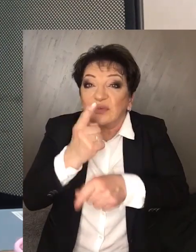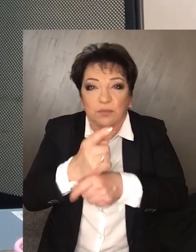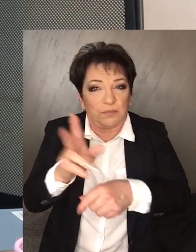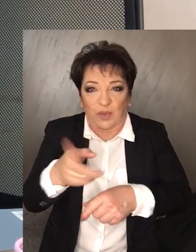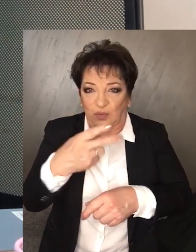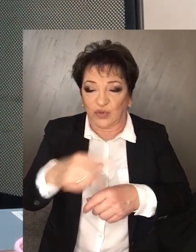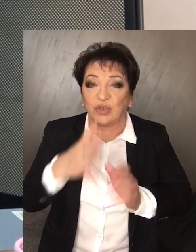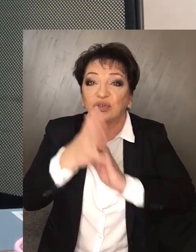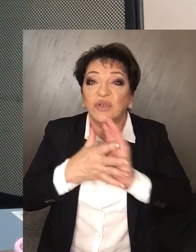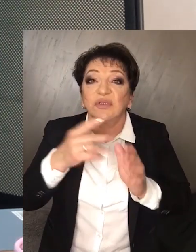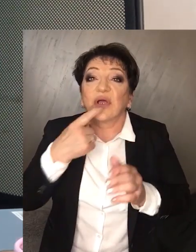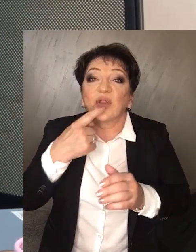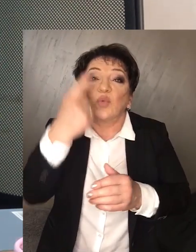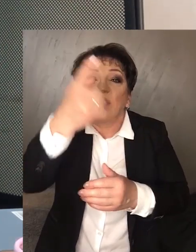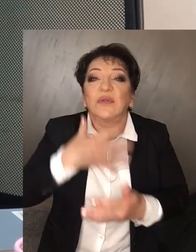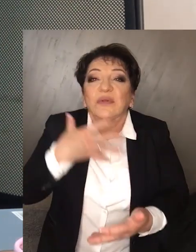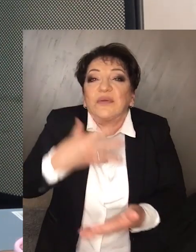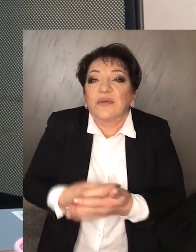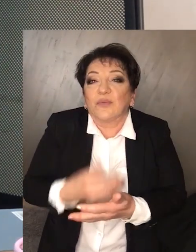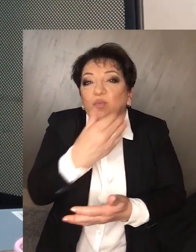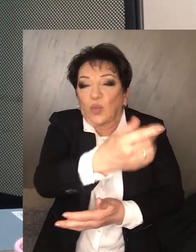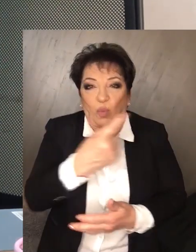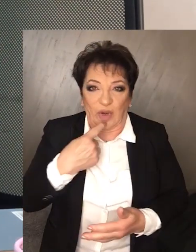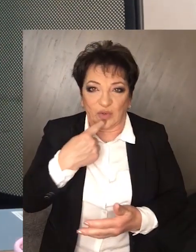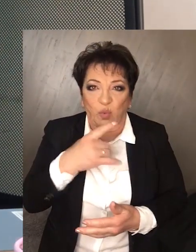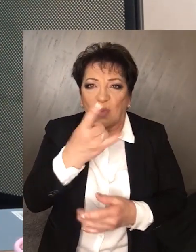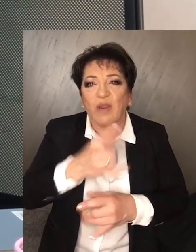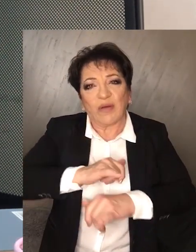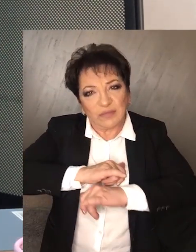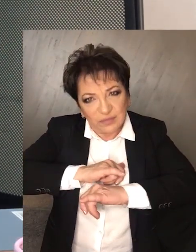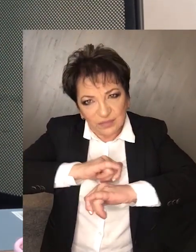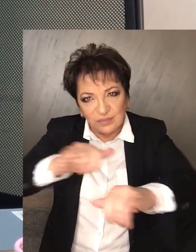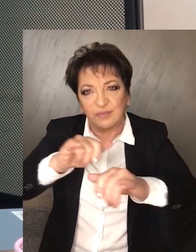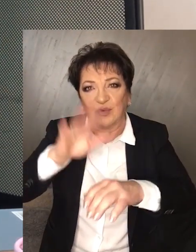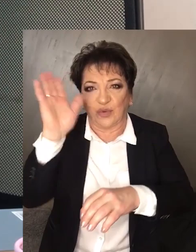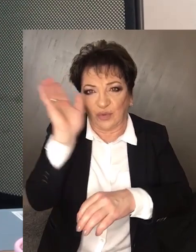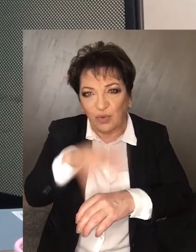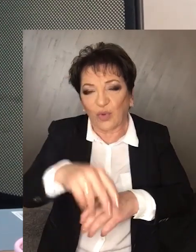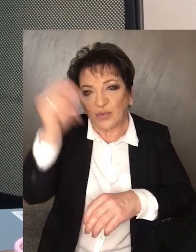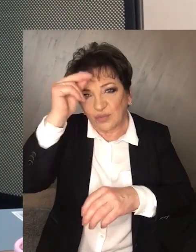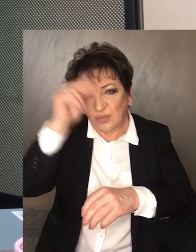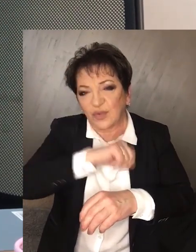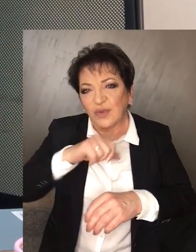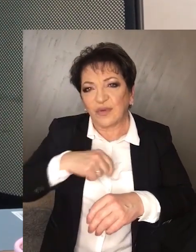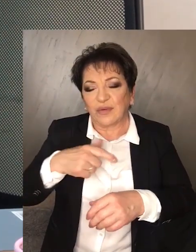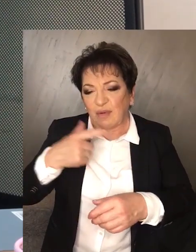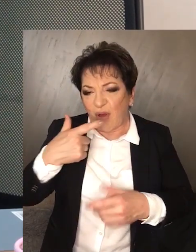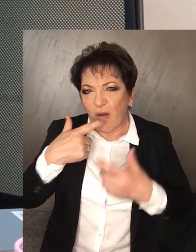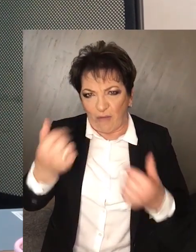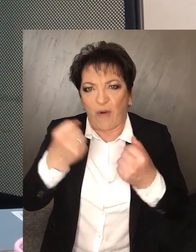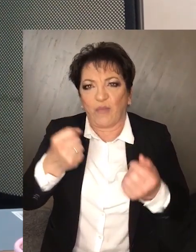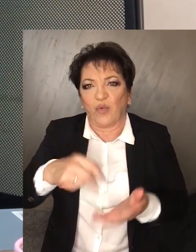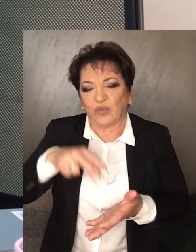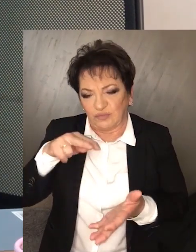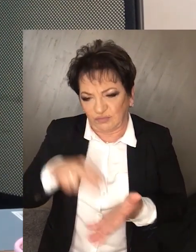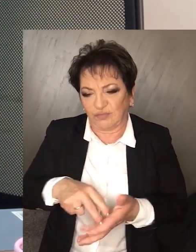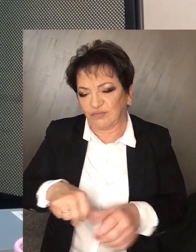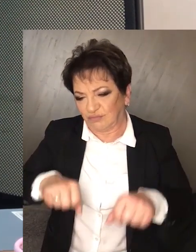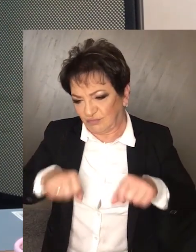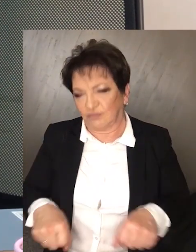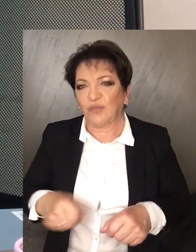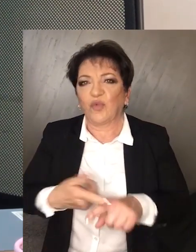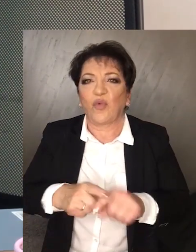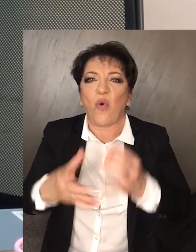Ուղղակի իրենց ուսումի տվեք։ Ու մի արգելեք խոսել ժեստերի լեզվով։ Ժեստերի լեզուն իրենց մայրենի լեզուն է։ Թողեք թող երեխաները